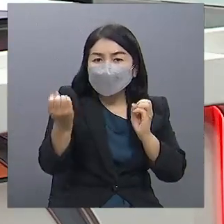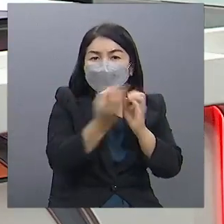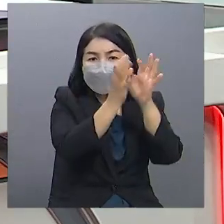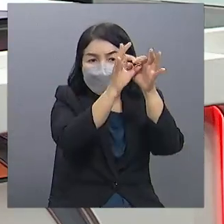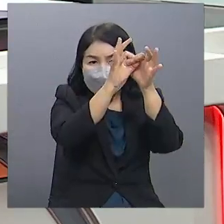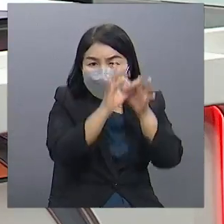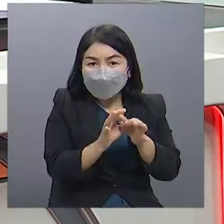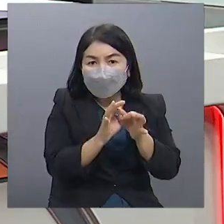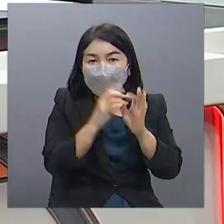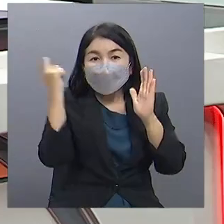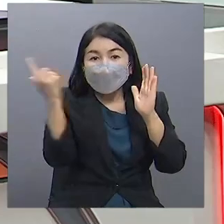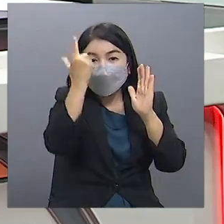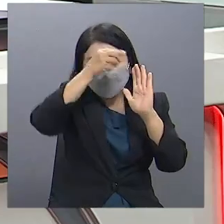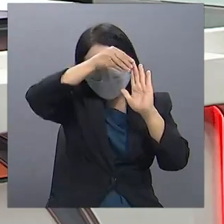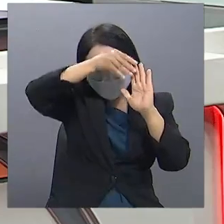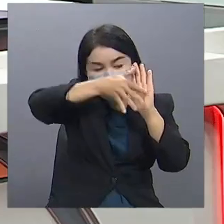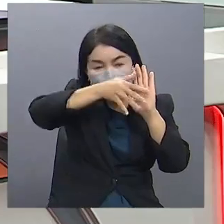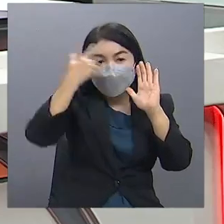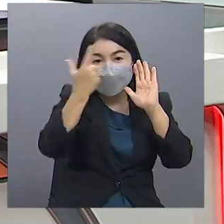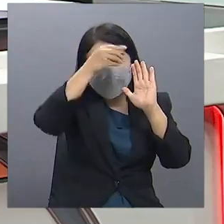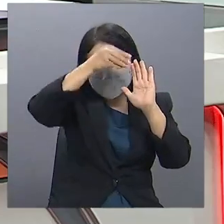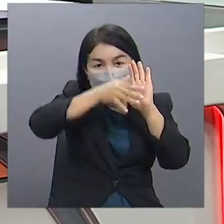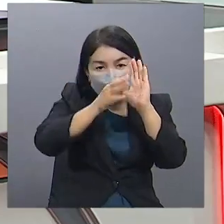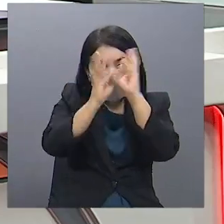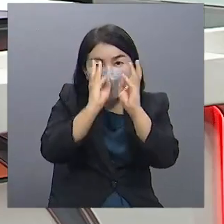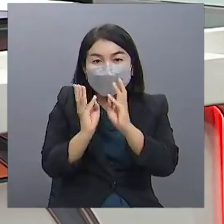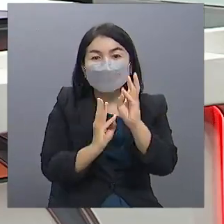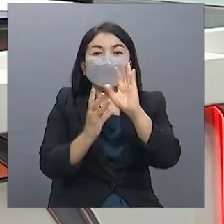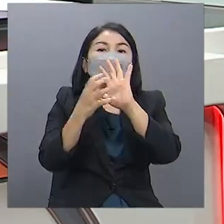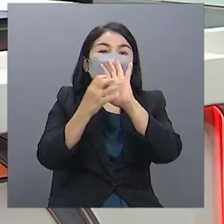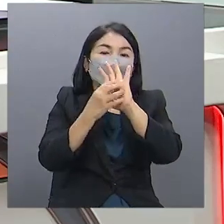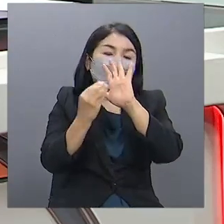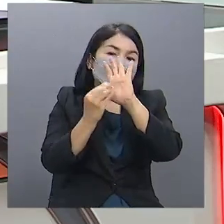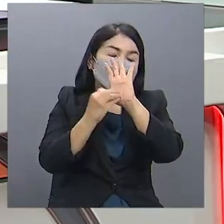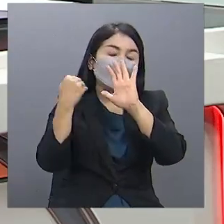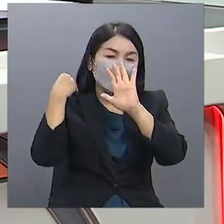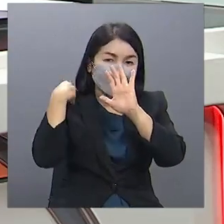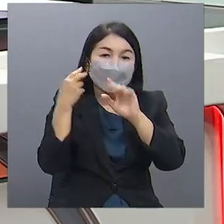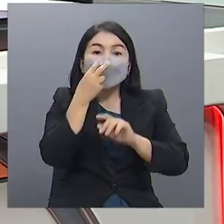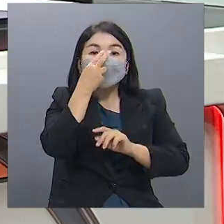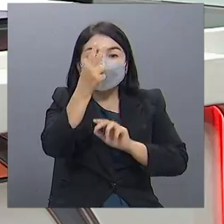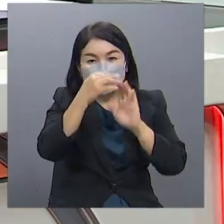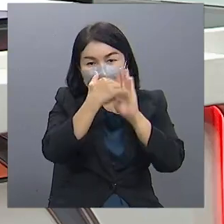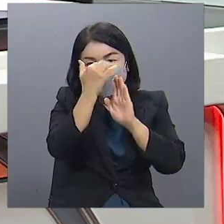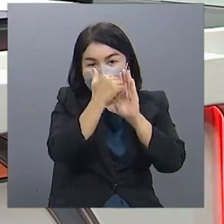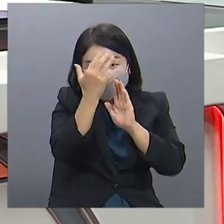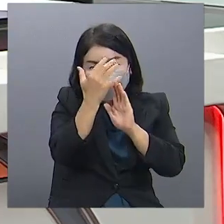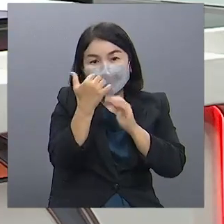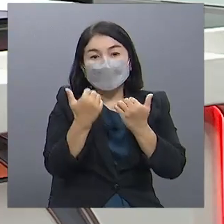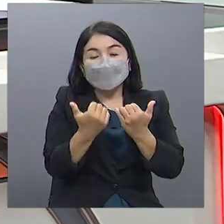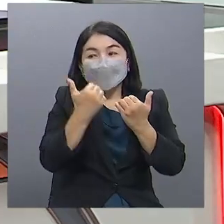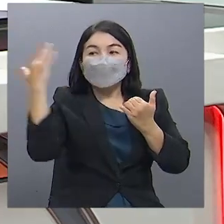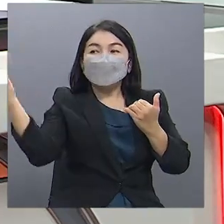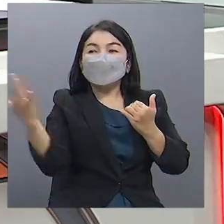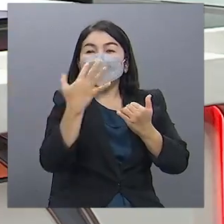งมากรุงเทพก็มีปัญหาด้วยนะคะ ค่ะเนี่ยราคาที่จะเป็นเหตุผลว่าตอนเหนือของประเทศเนี่ยสภาพอากาศยังค่อนข้างที่จะดีอยู่แต่พอมาถึง